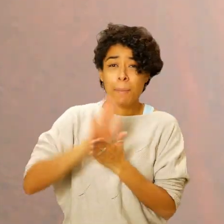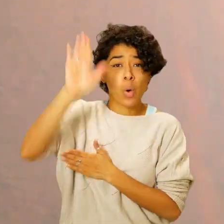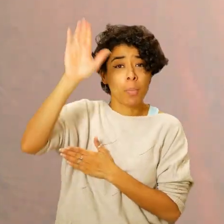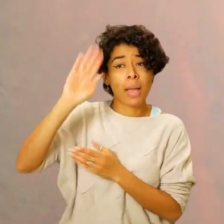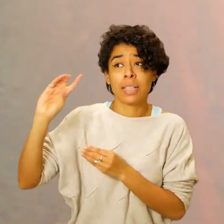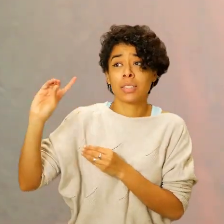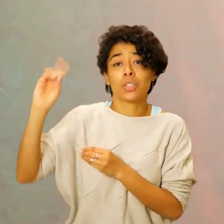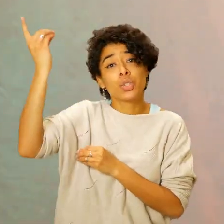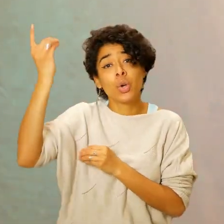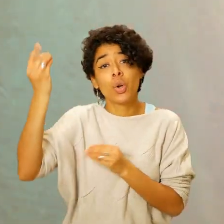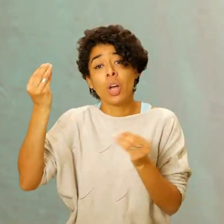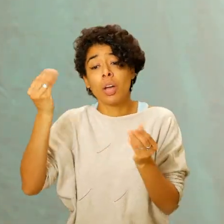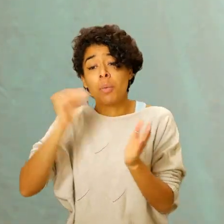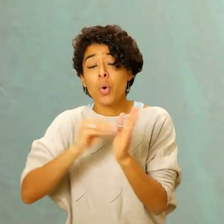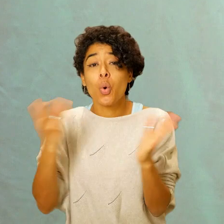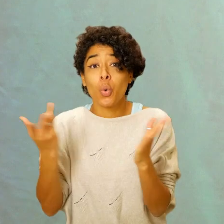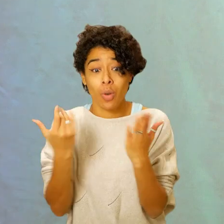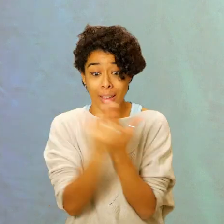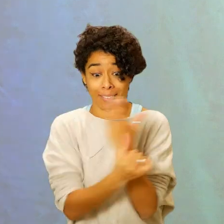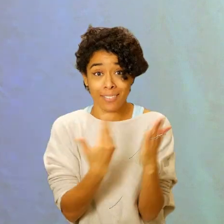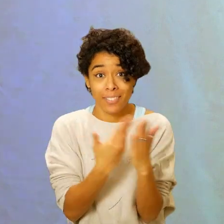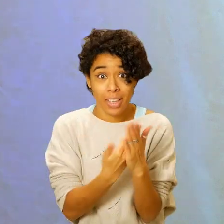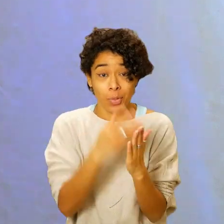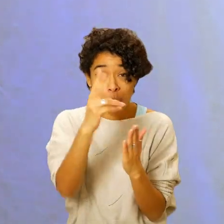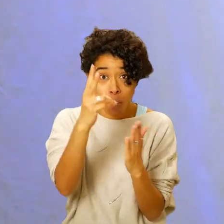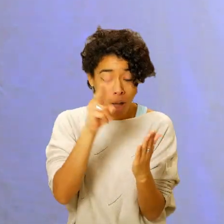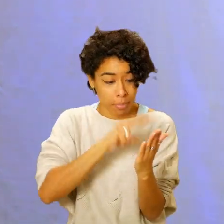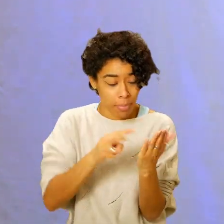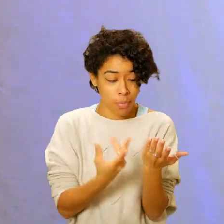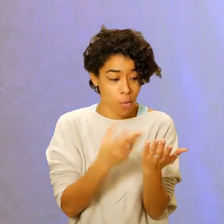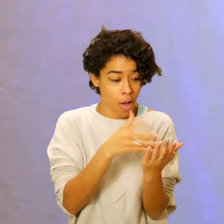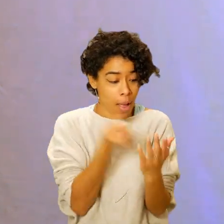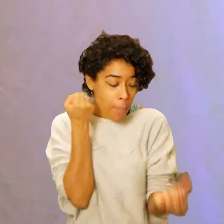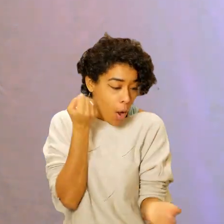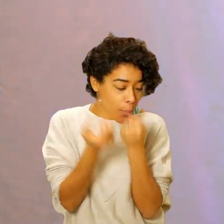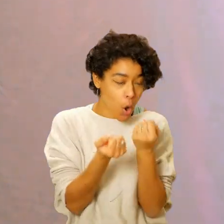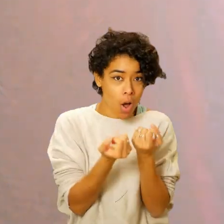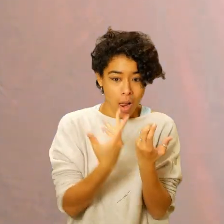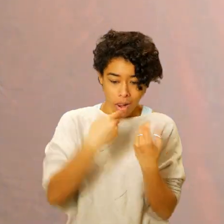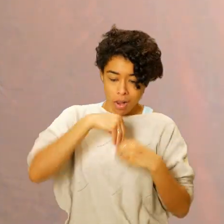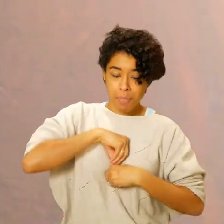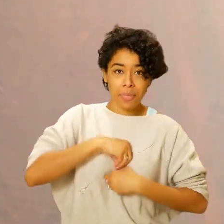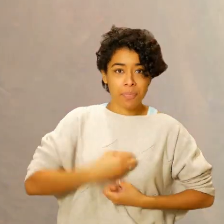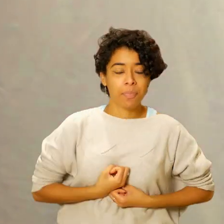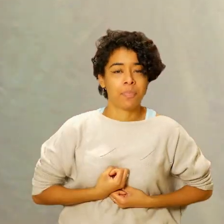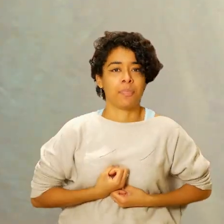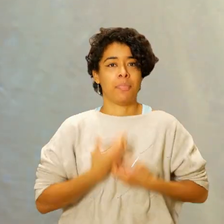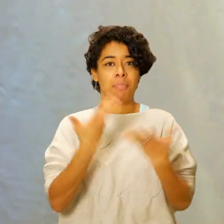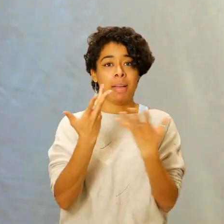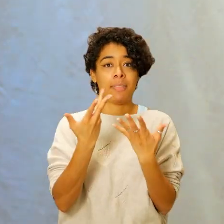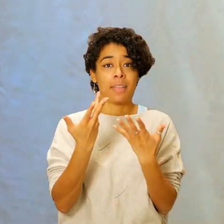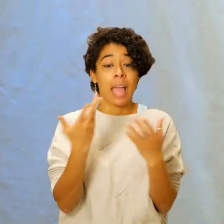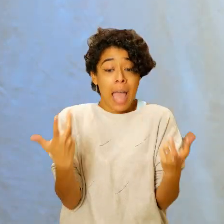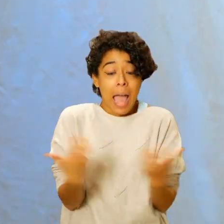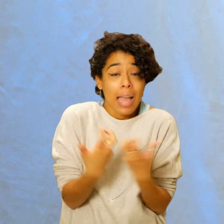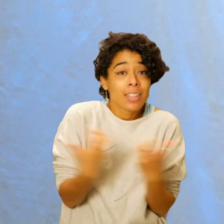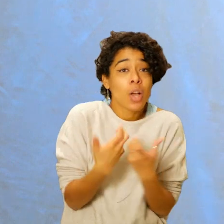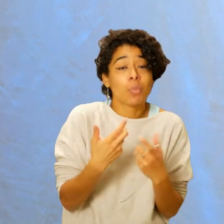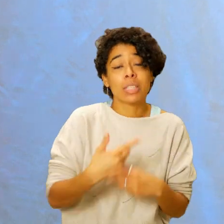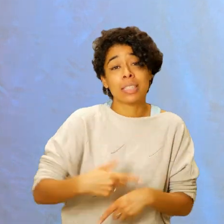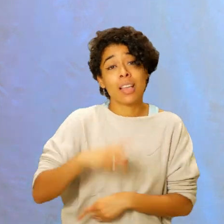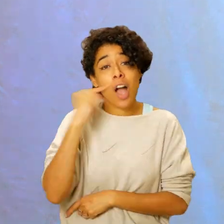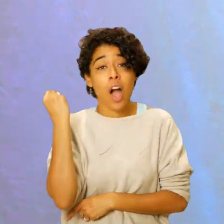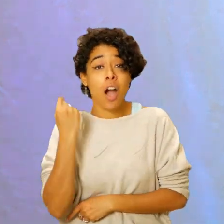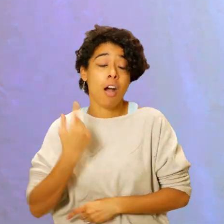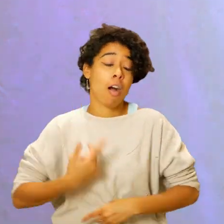Écritures afin que tu puisses les saisir et les vivre. Dieu a laissé, tous ces exemples d'hommes et de femmes qui l'ont servi et qui ont été jusqu'au